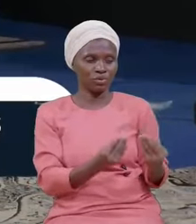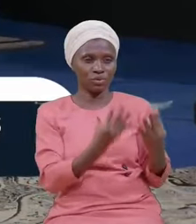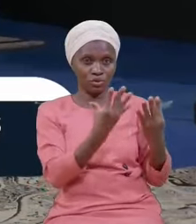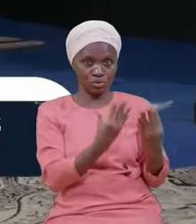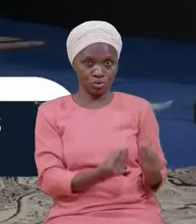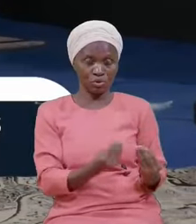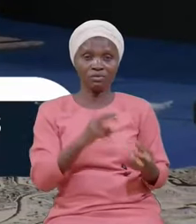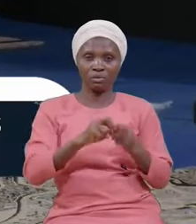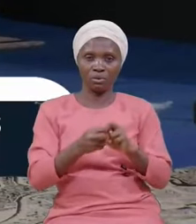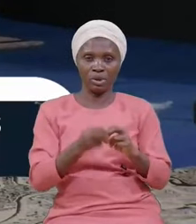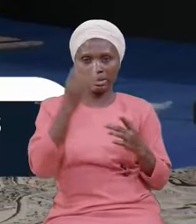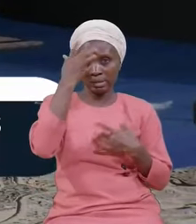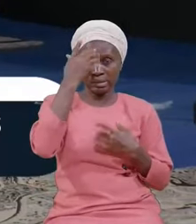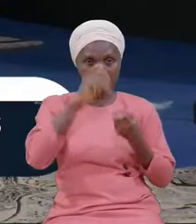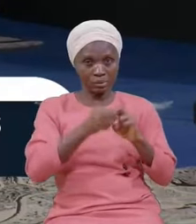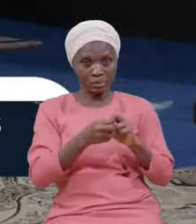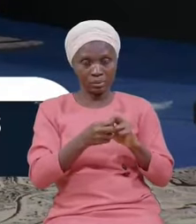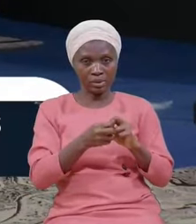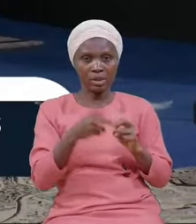Celui qui est venu régler le problème,